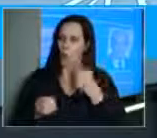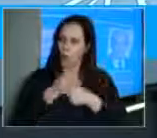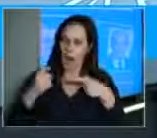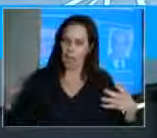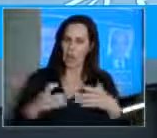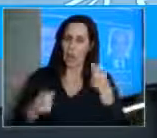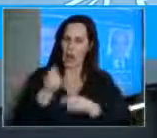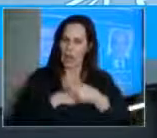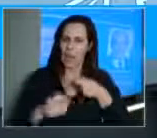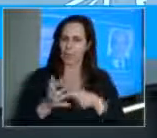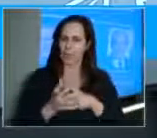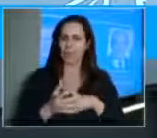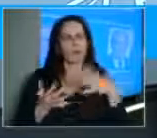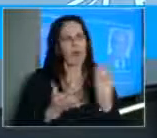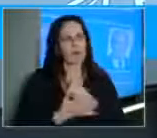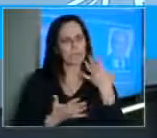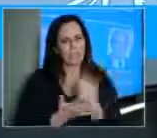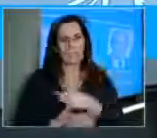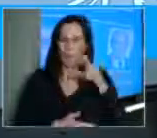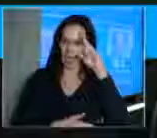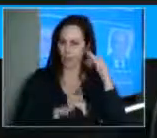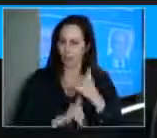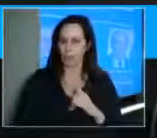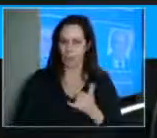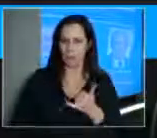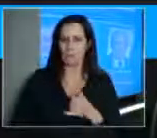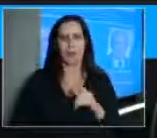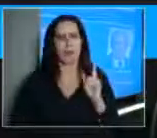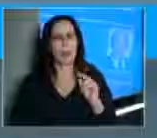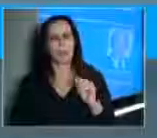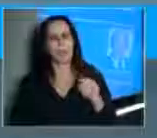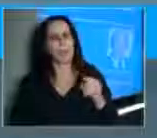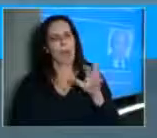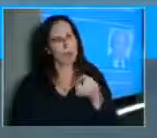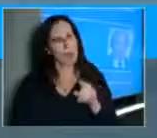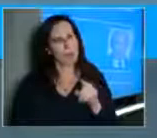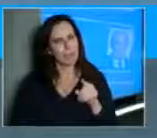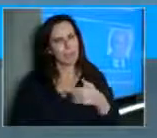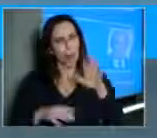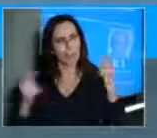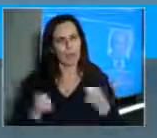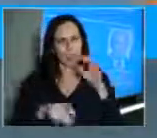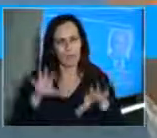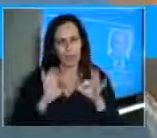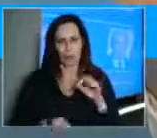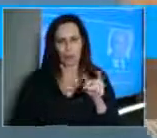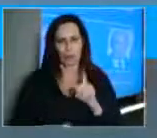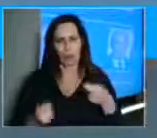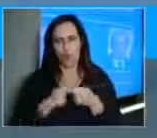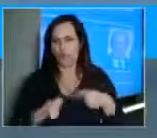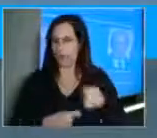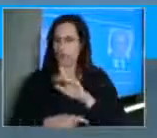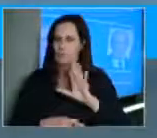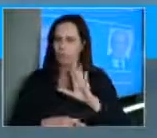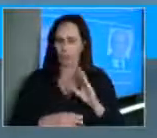על התחומים הכלכליים, על ההישגים שהליכוד הביא, כן. עכשיו, האמת היא שברוב קמפיין הבחירות הוא לא שיתף אתכם. זה